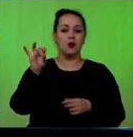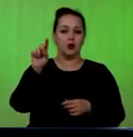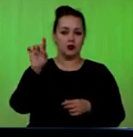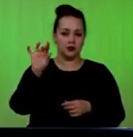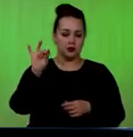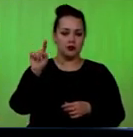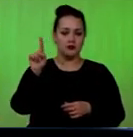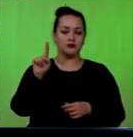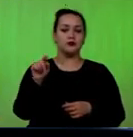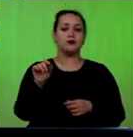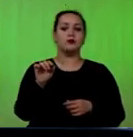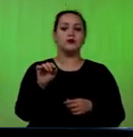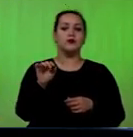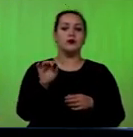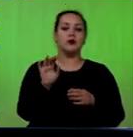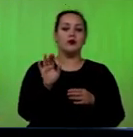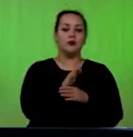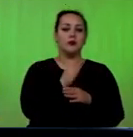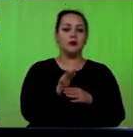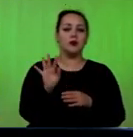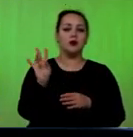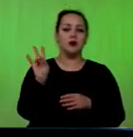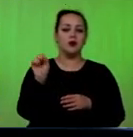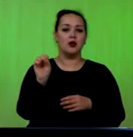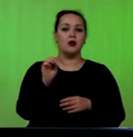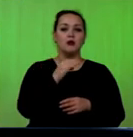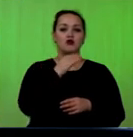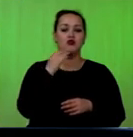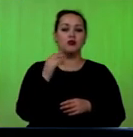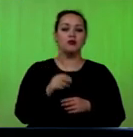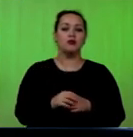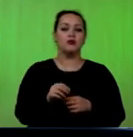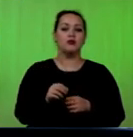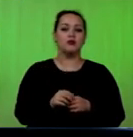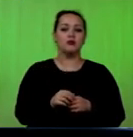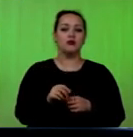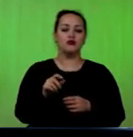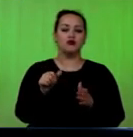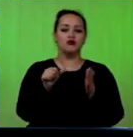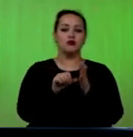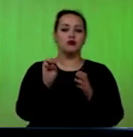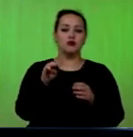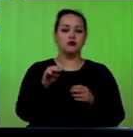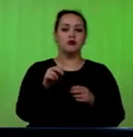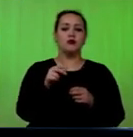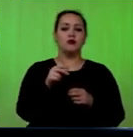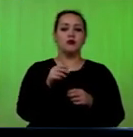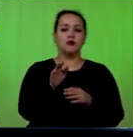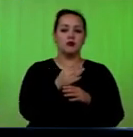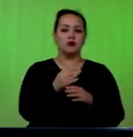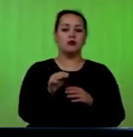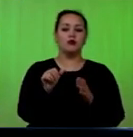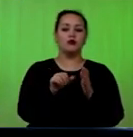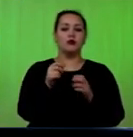множитель если мы число 6720 разделим на 6 то мы получим число 1120